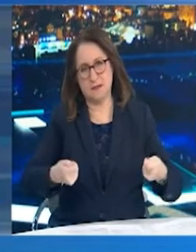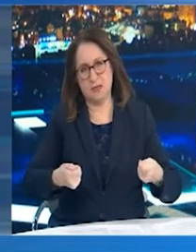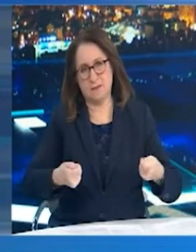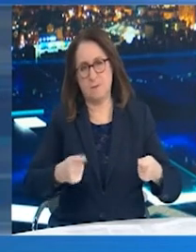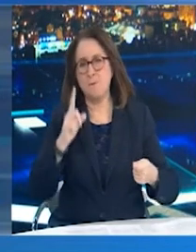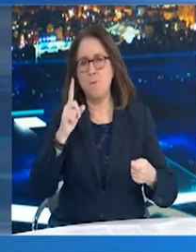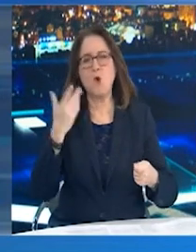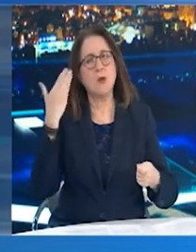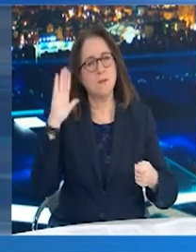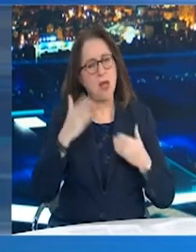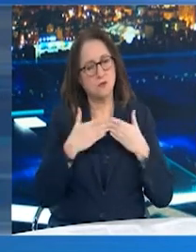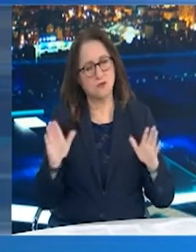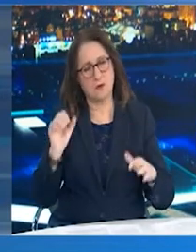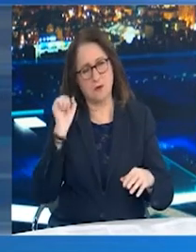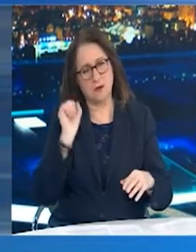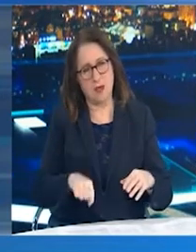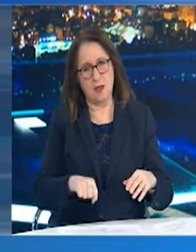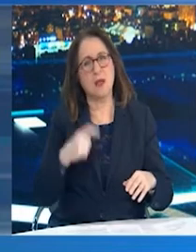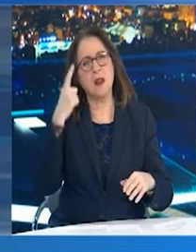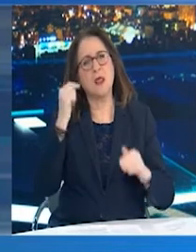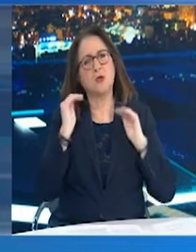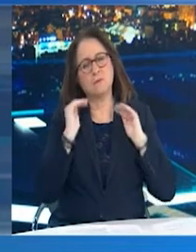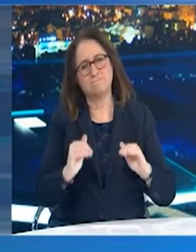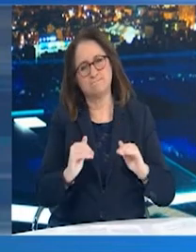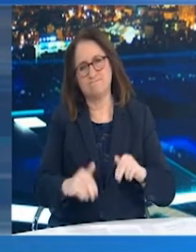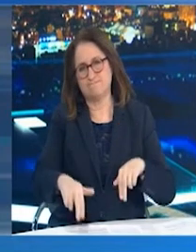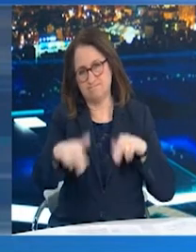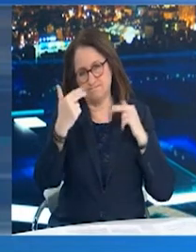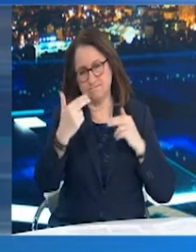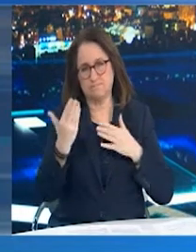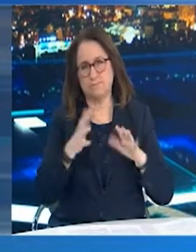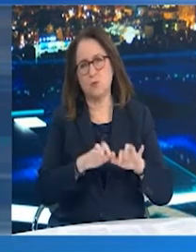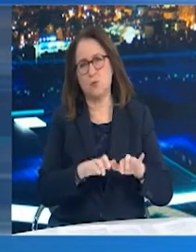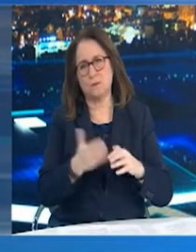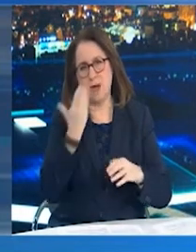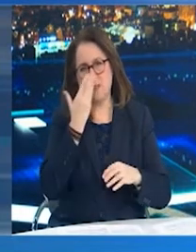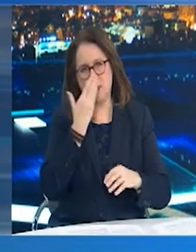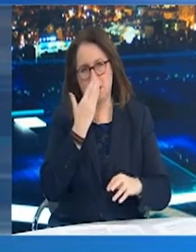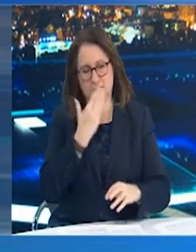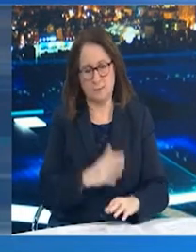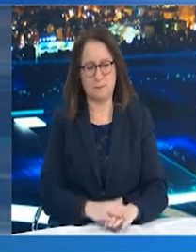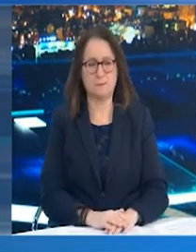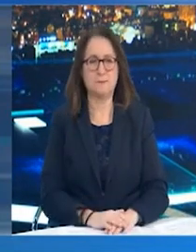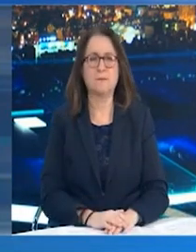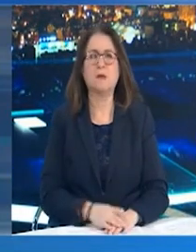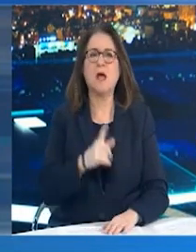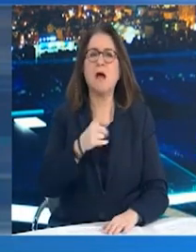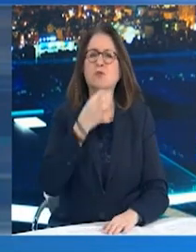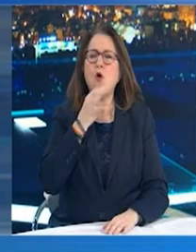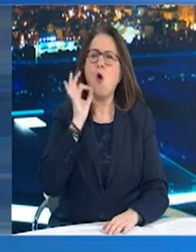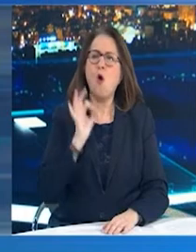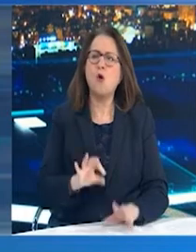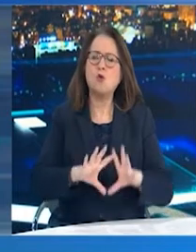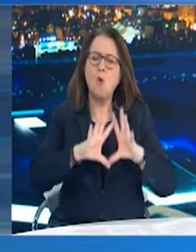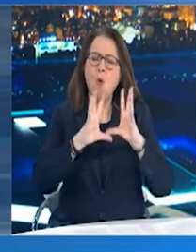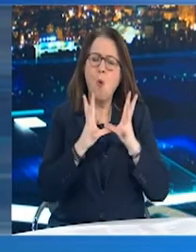ενώ τα παιδιά του λυκείου θα χρειαστεί να συνεχίσουν την τηλεεκπαίδευση. Τονίζεται ότι ισχύουν όλοι οι κανόνες που είχαμε προτείνει στις σχολικές